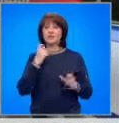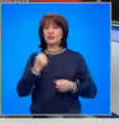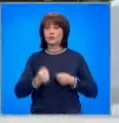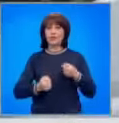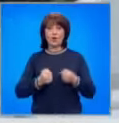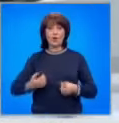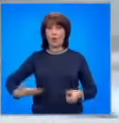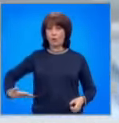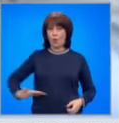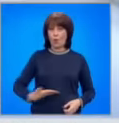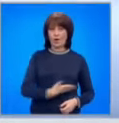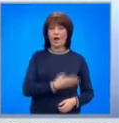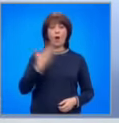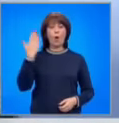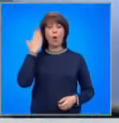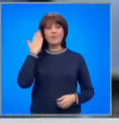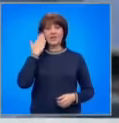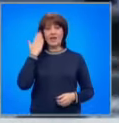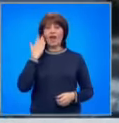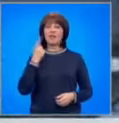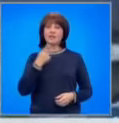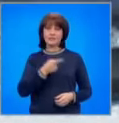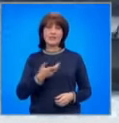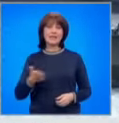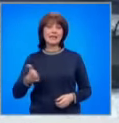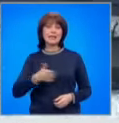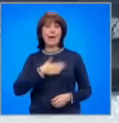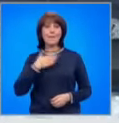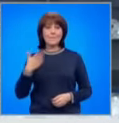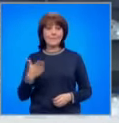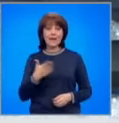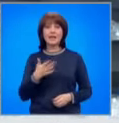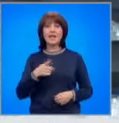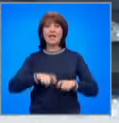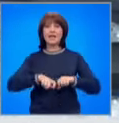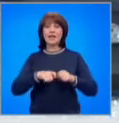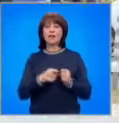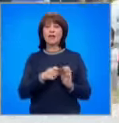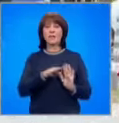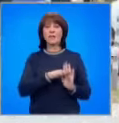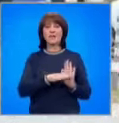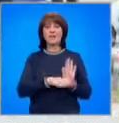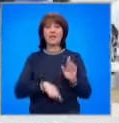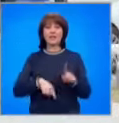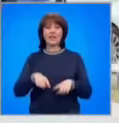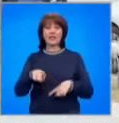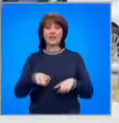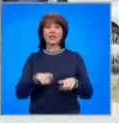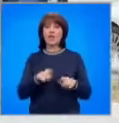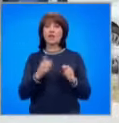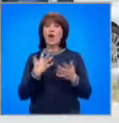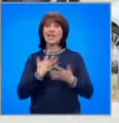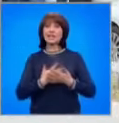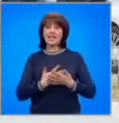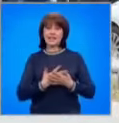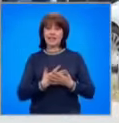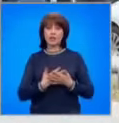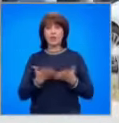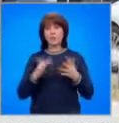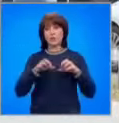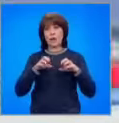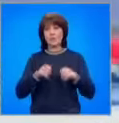прегазил Виктория, беше обвинен за причиняване на смърт по непредпазливост и нарушаване правилата на движение. Беше задържан, след което пуснат